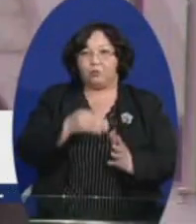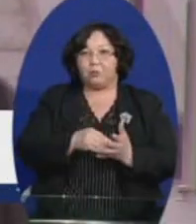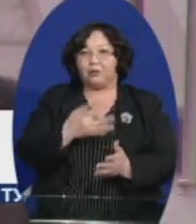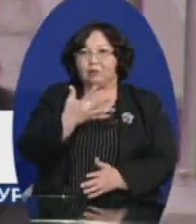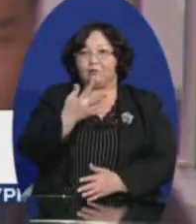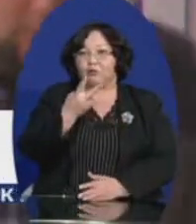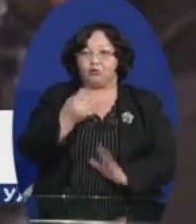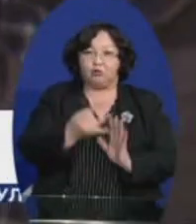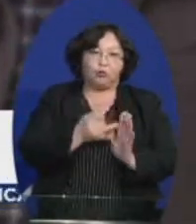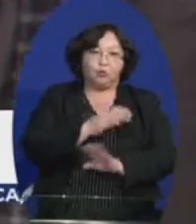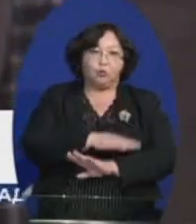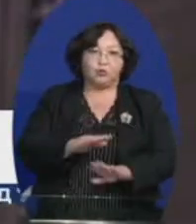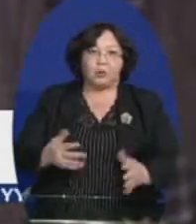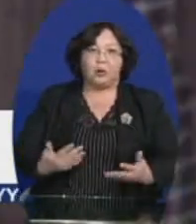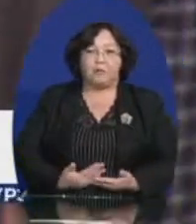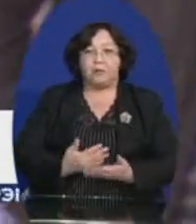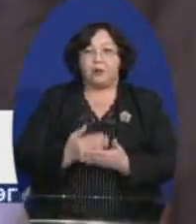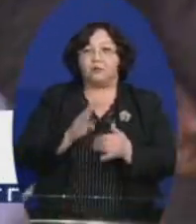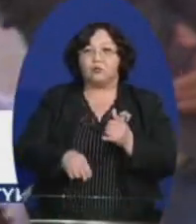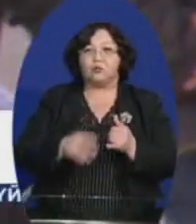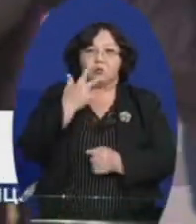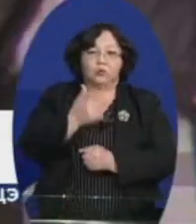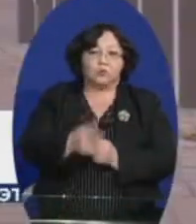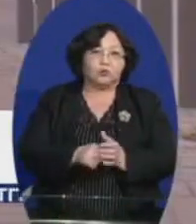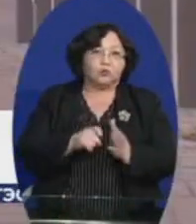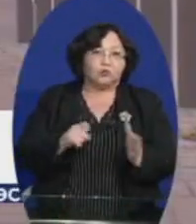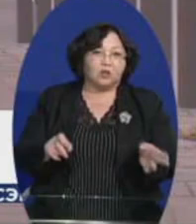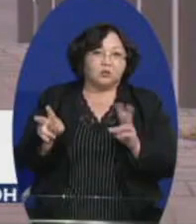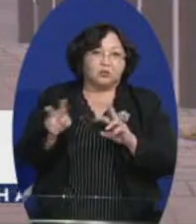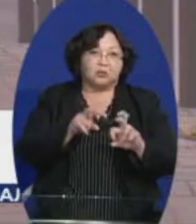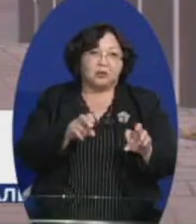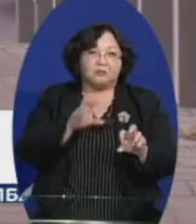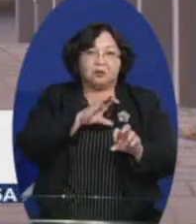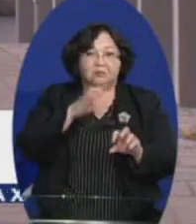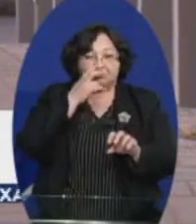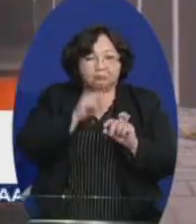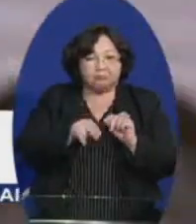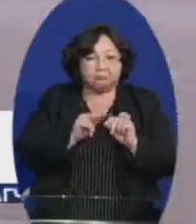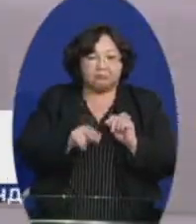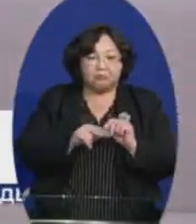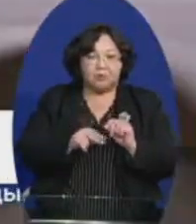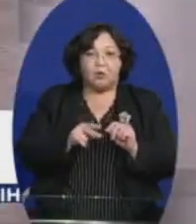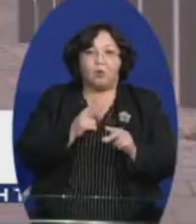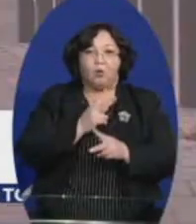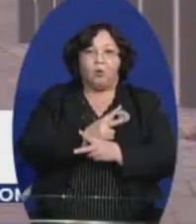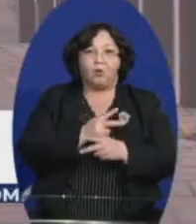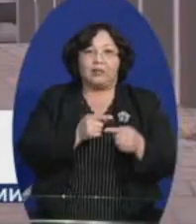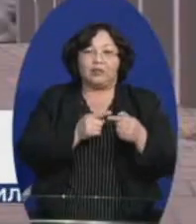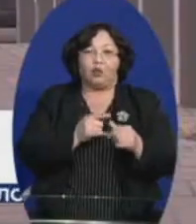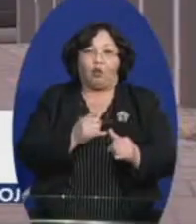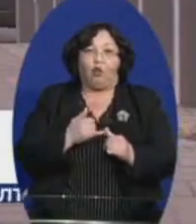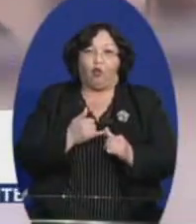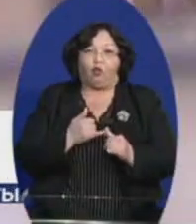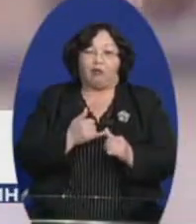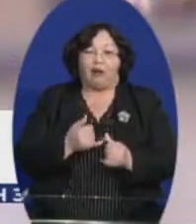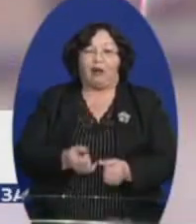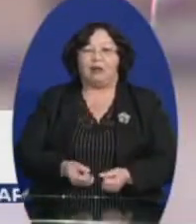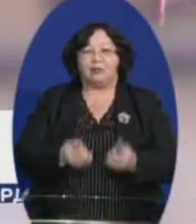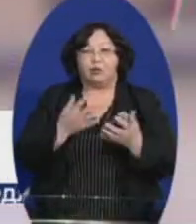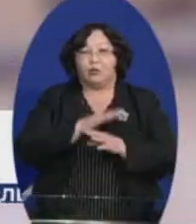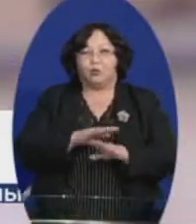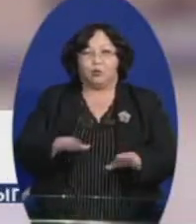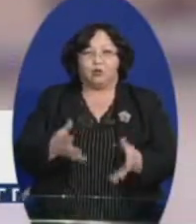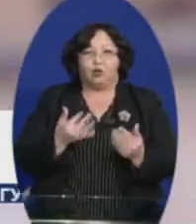1,274,527 хүүхэд байна. Сүүлийн 3 жилийн статистик мэдээллээс харахад гэмтэргийн хохирогч болсон хүүхдийн тоо нэмэгджээ. Тодорхойлбол 2020